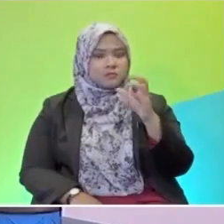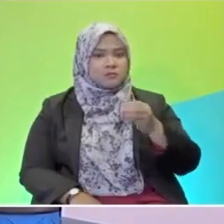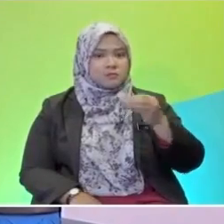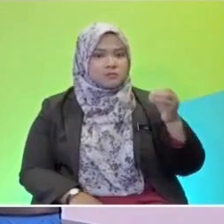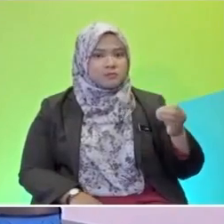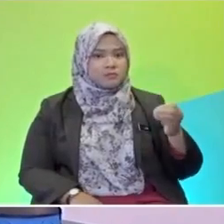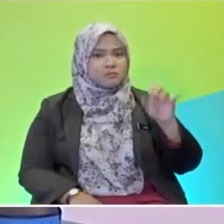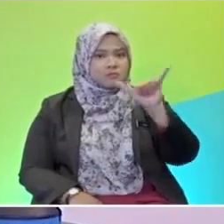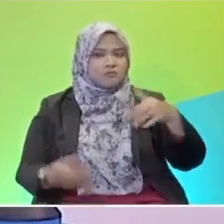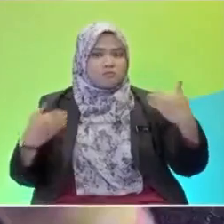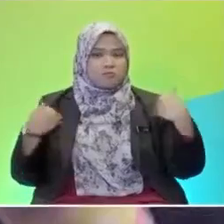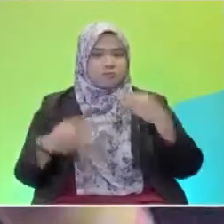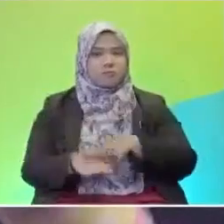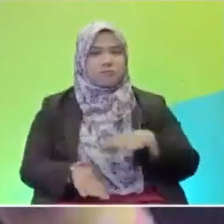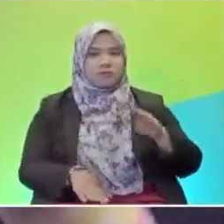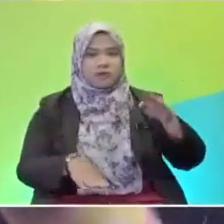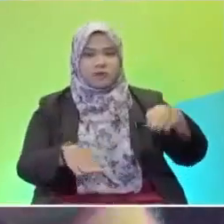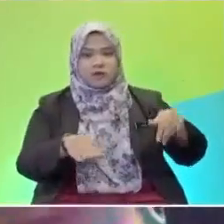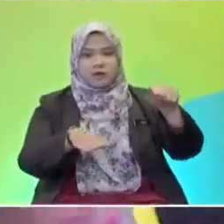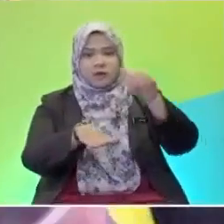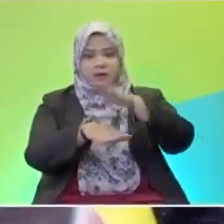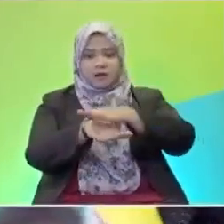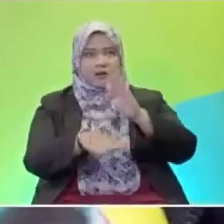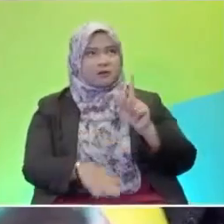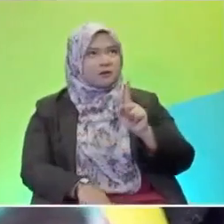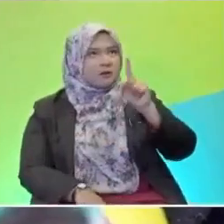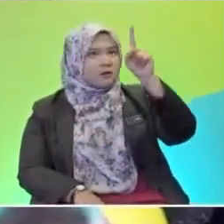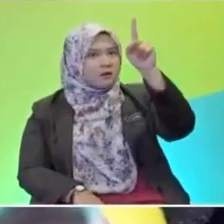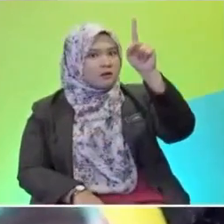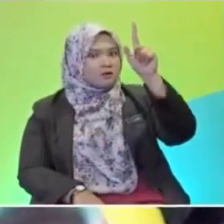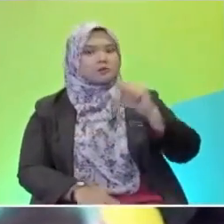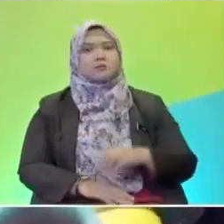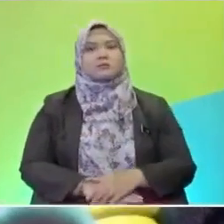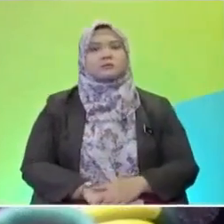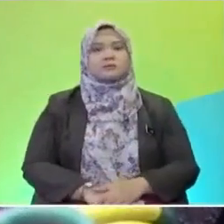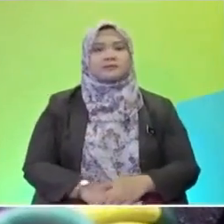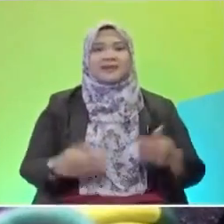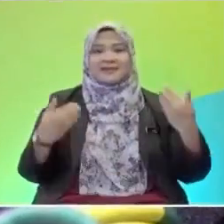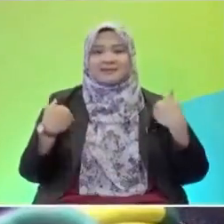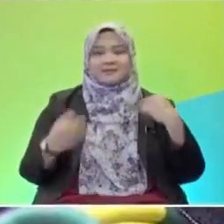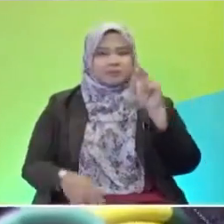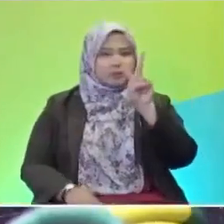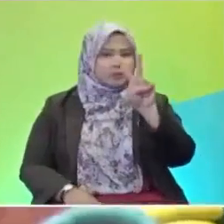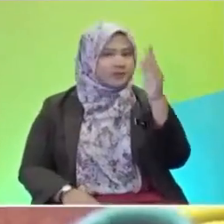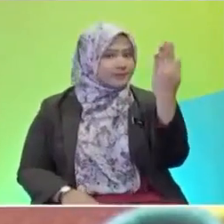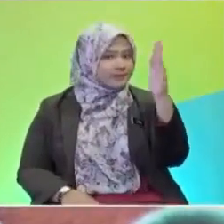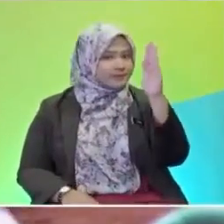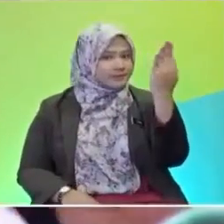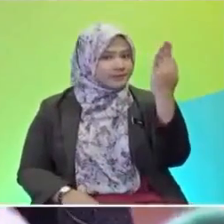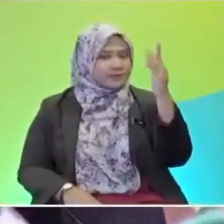oke ada satu cermin di bagian atas dan ada satu cermin di bagian bawah yang menunjukkan bahwa